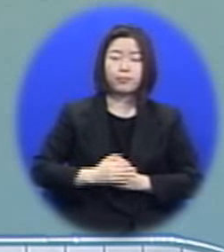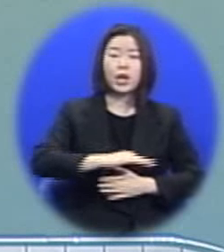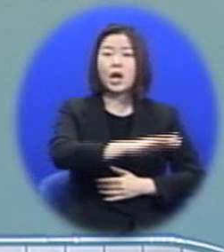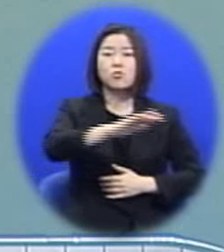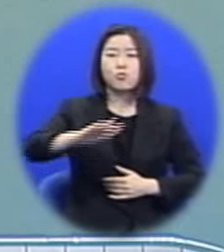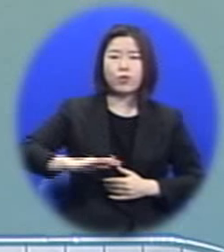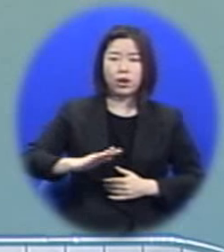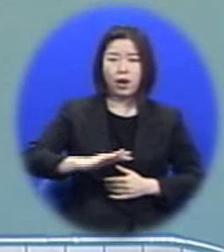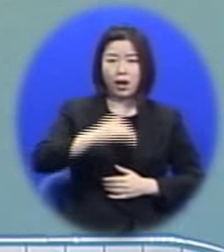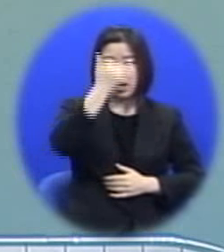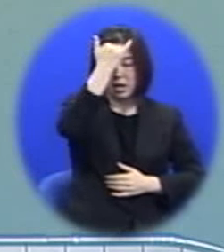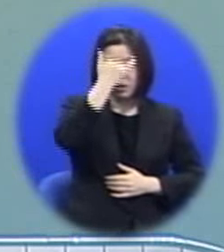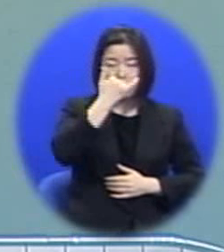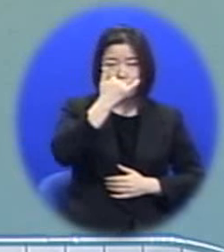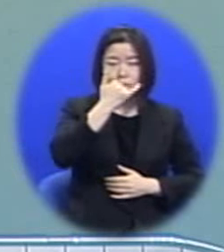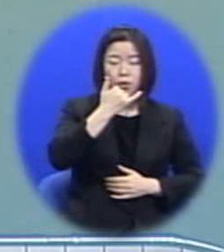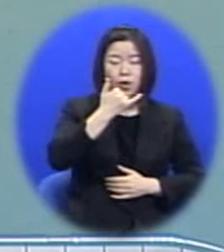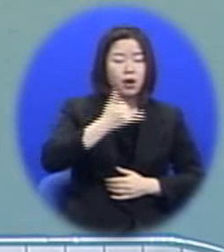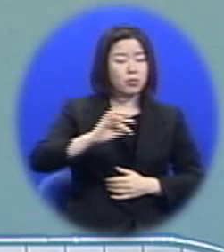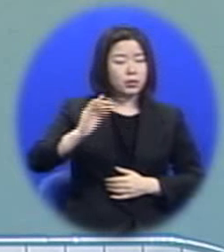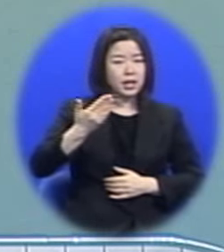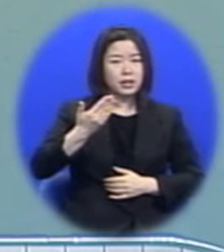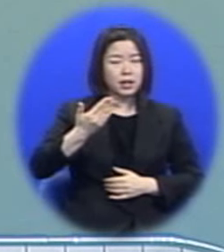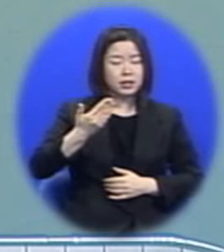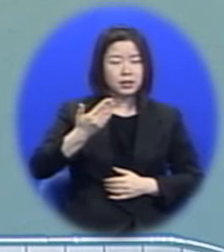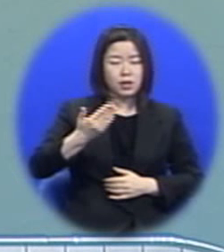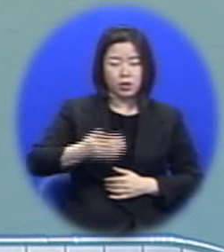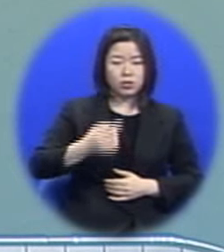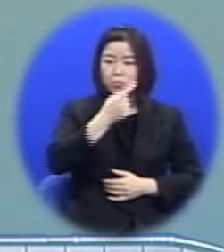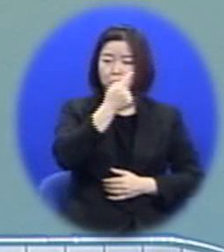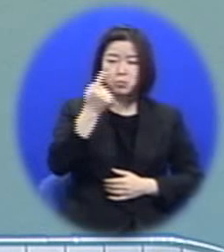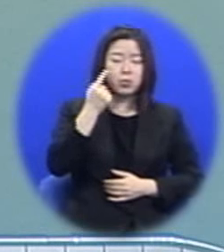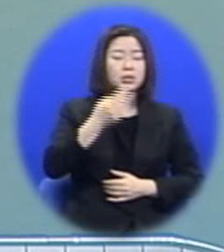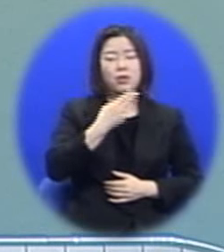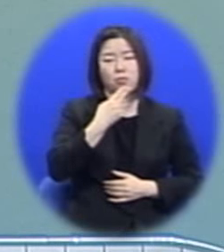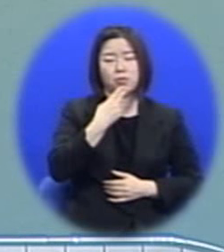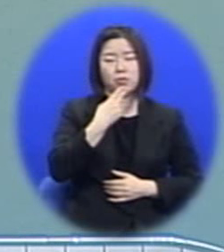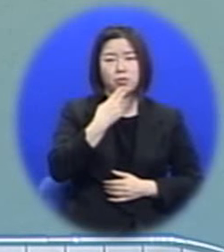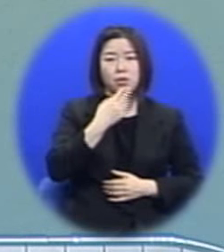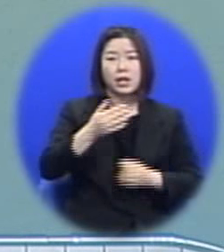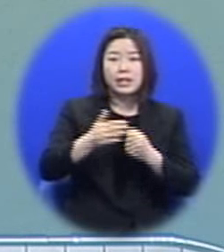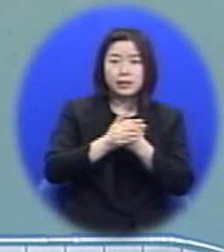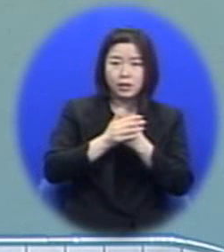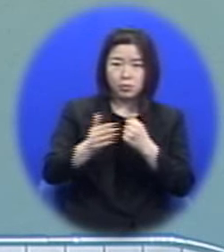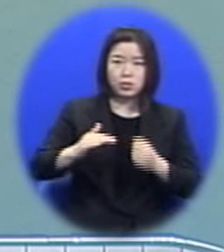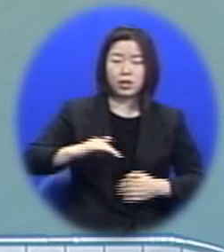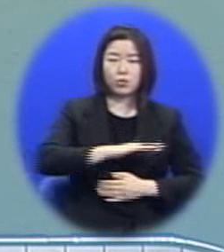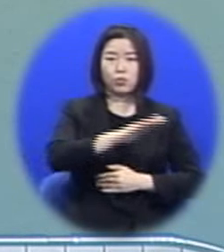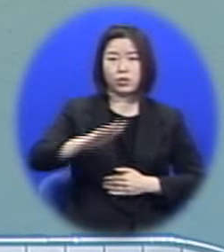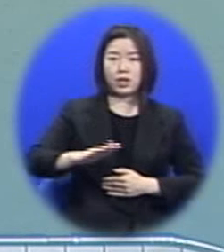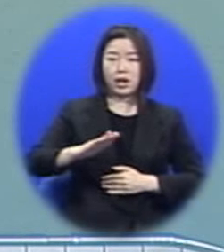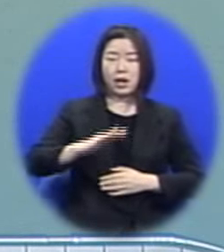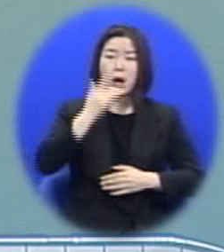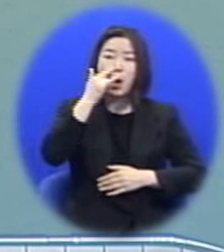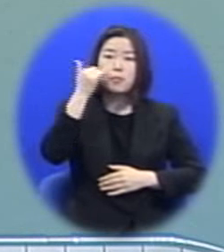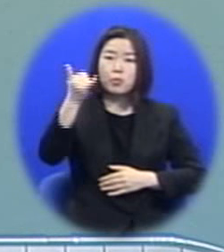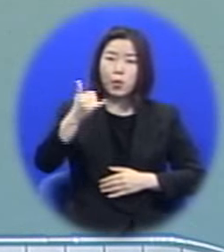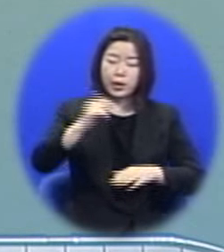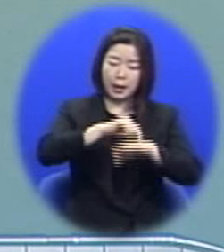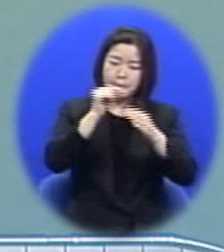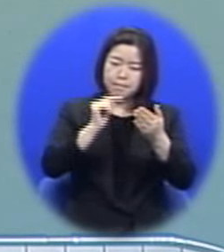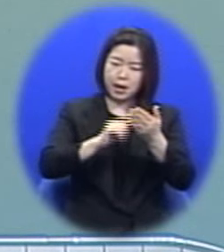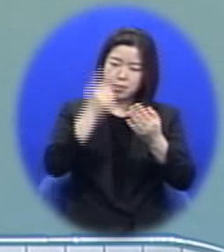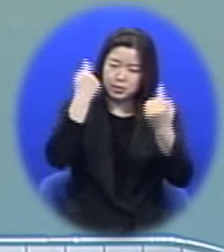우리가 효자와 효녀가 된다는 보장은 아닌 거예요. 그러므로 내가 부모에게 마음에 상처가